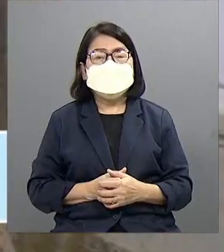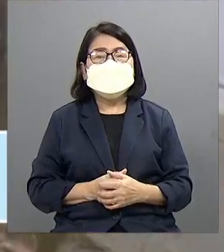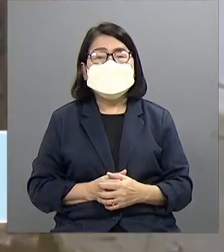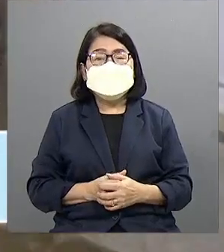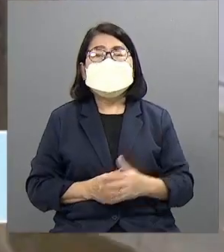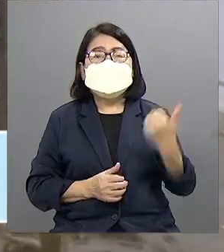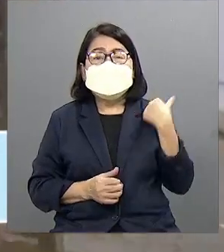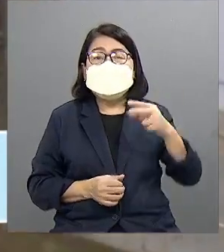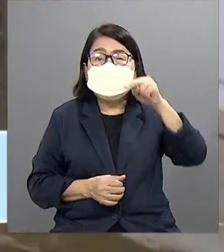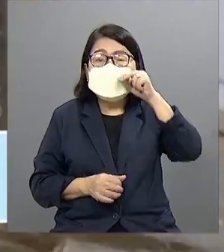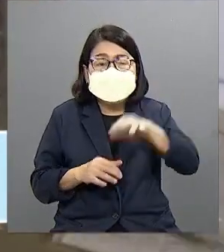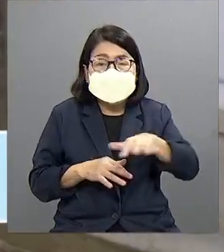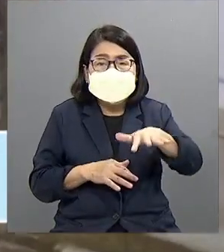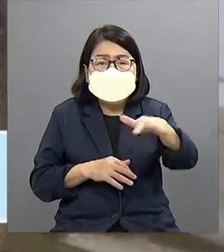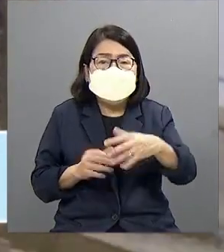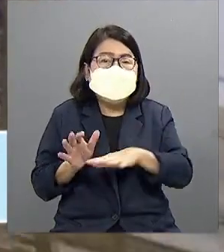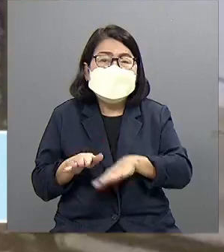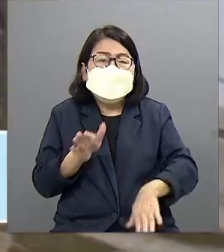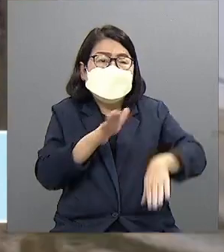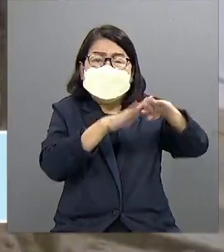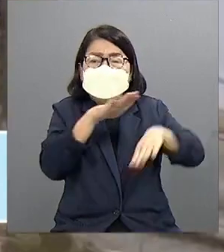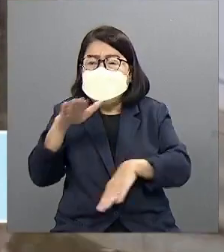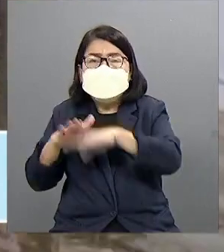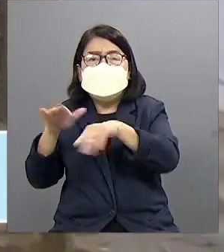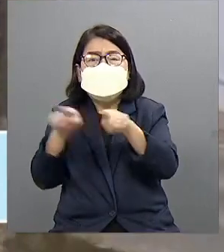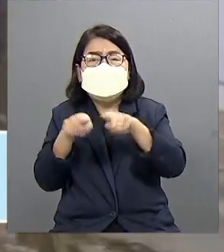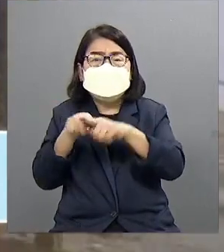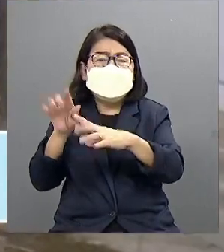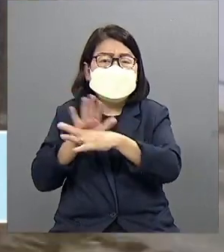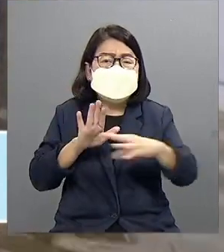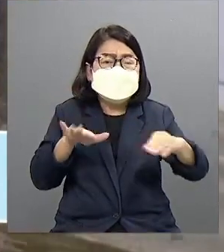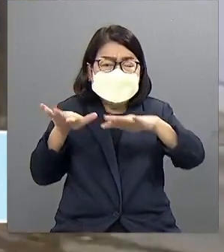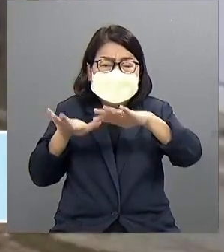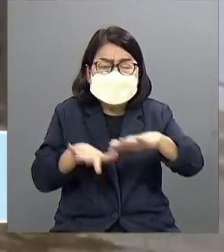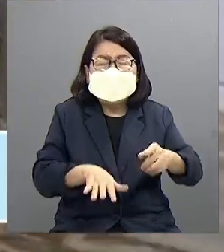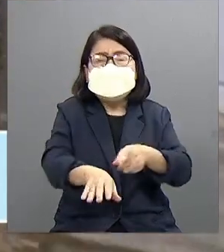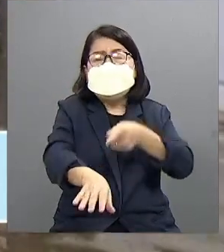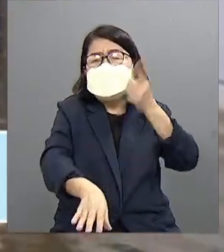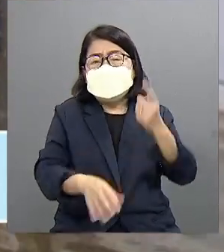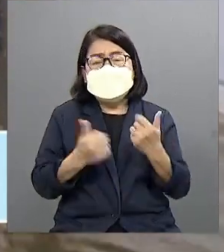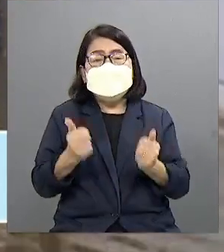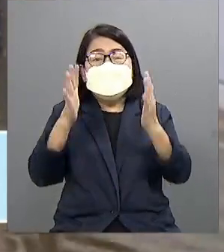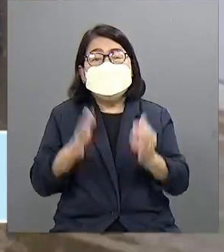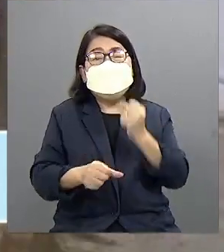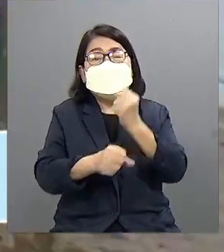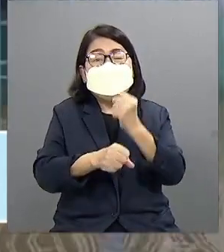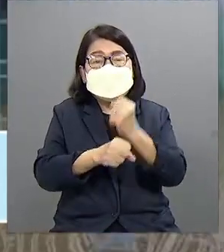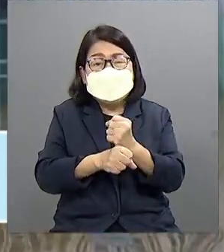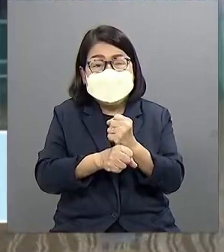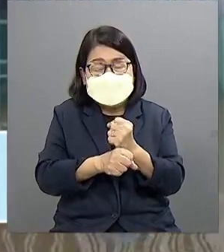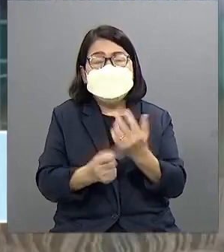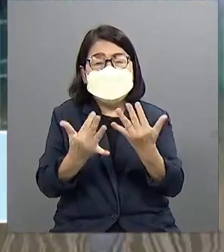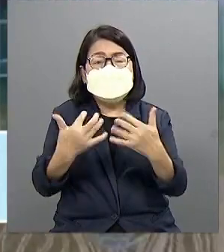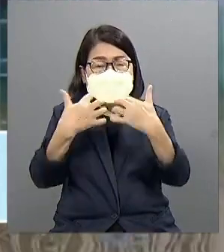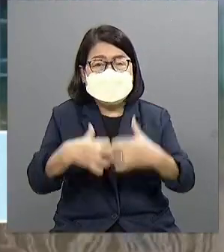ออกไปเนี่ยเป็นไปได้อย่างช้านะคะตอนนี้เจ้าหน้าที่โยธาก็กำลังสูบน้ำกันอย่างเต็มที่เลยนี่นะคะช่